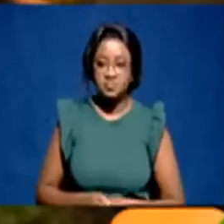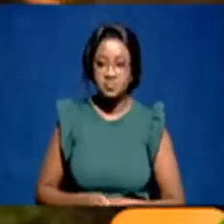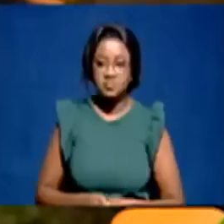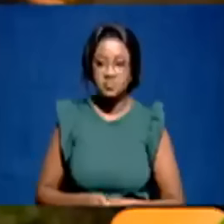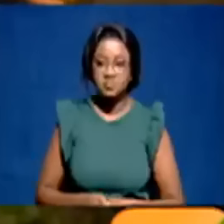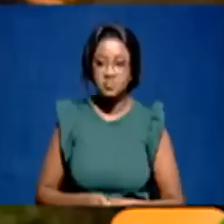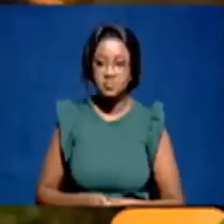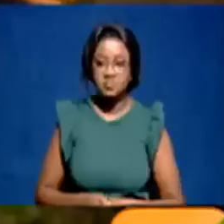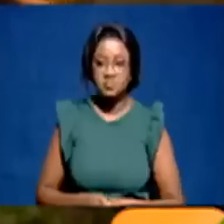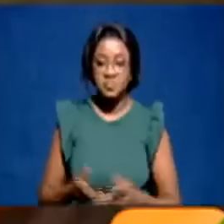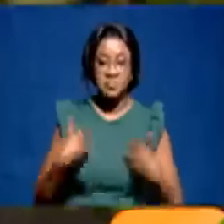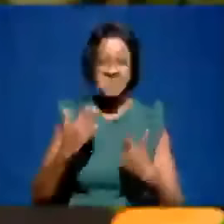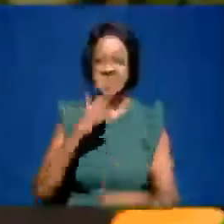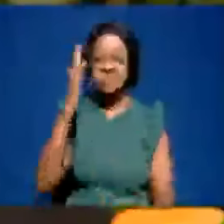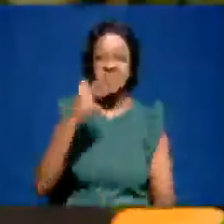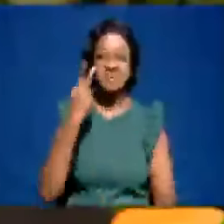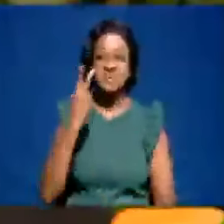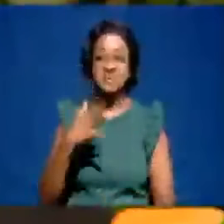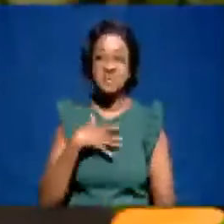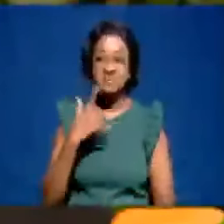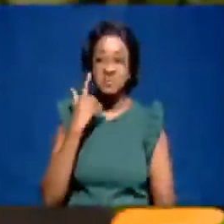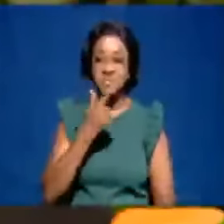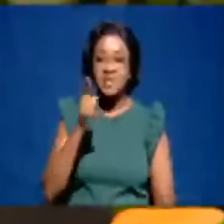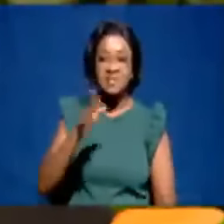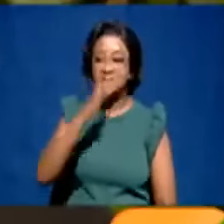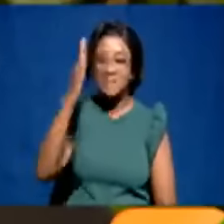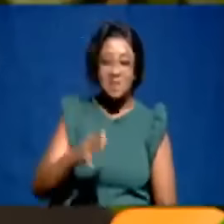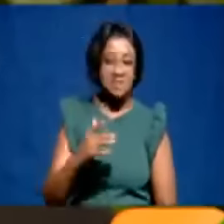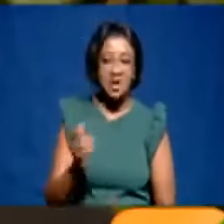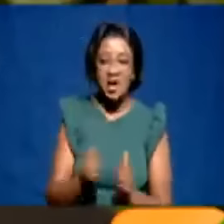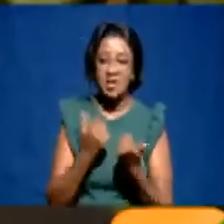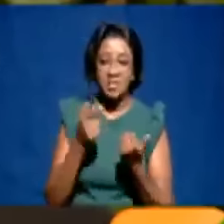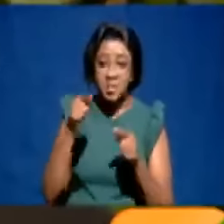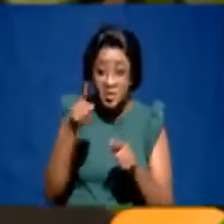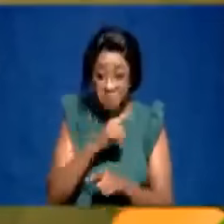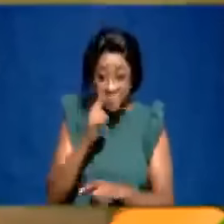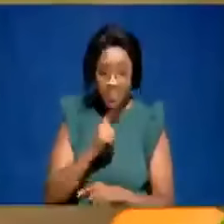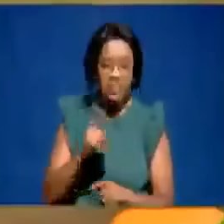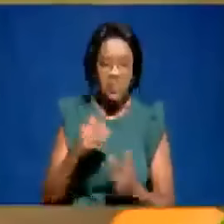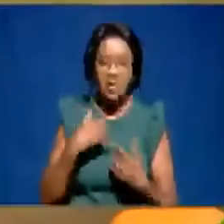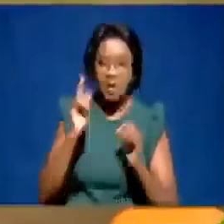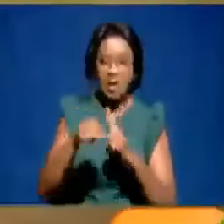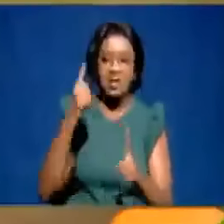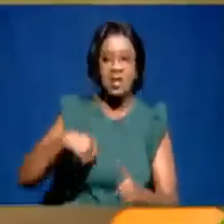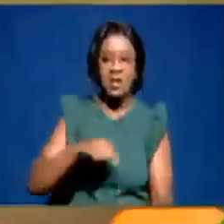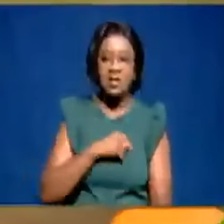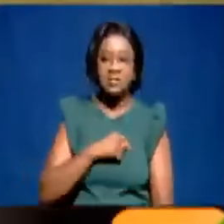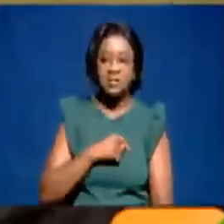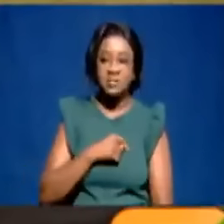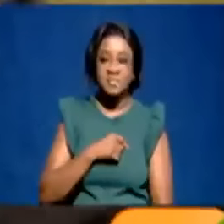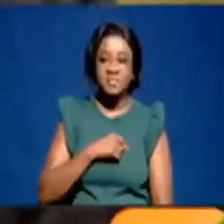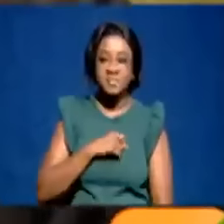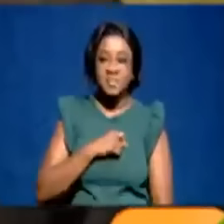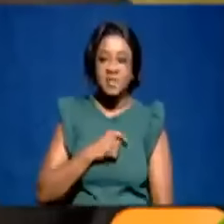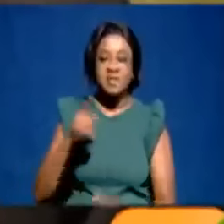Mimi sijawahi kuona kwa macho yangu. You've not assisted. These people are dangerous. They can even kill us. Hili kwachi, shamba yangu